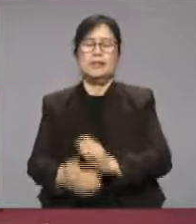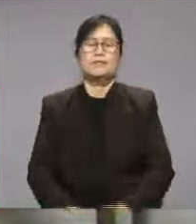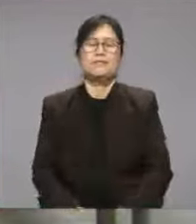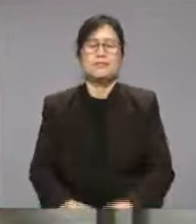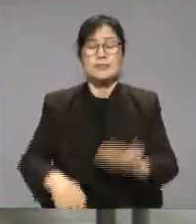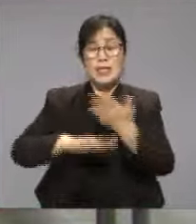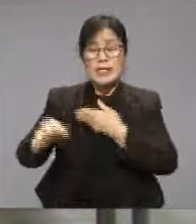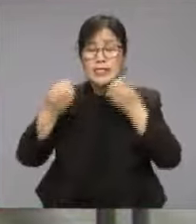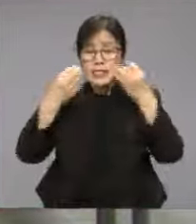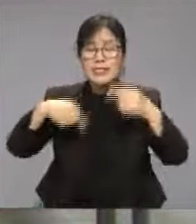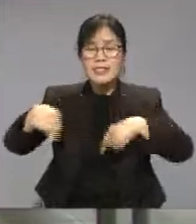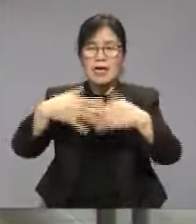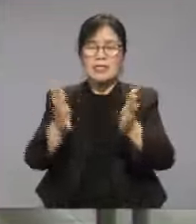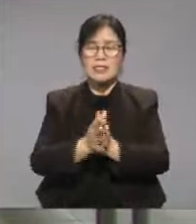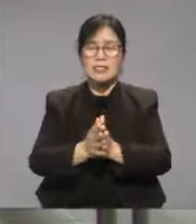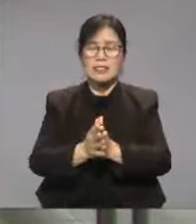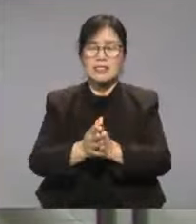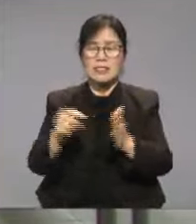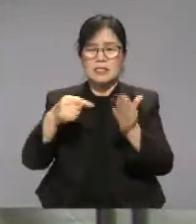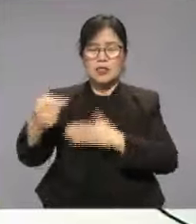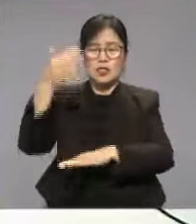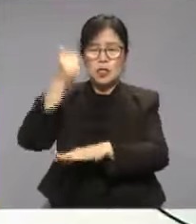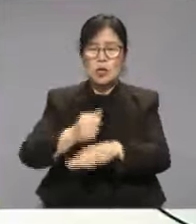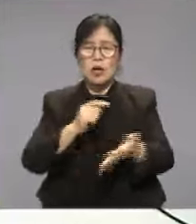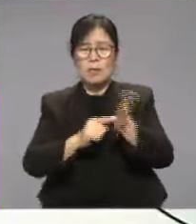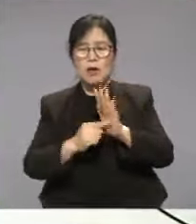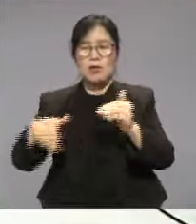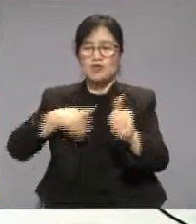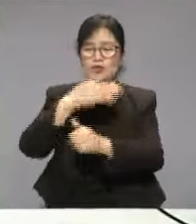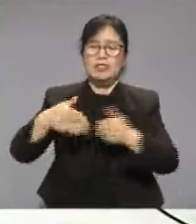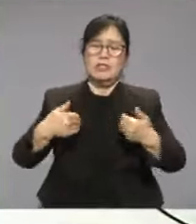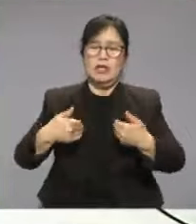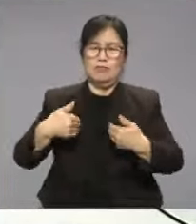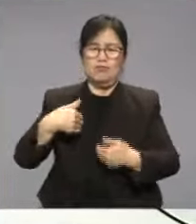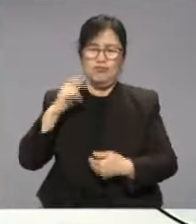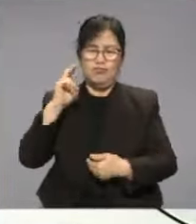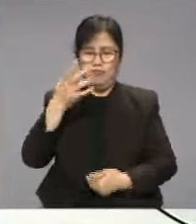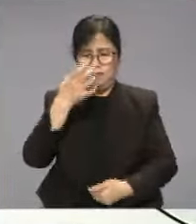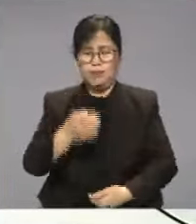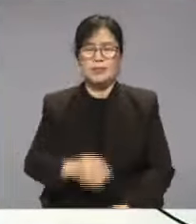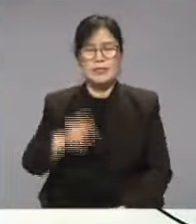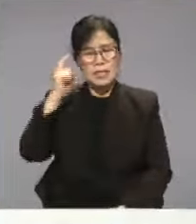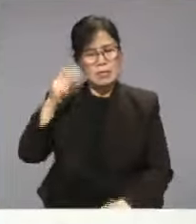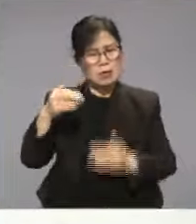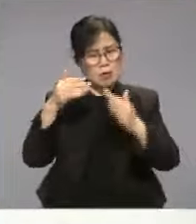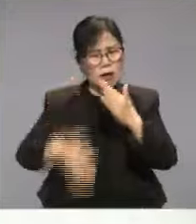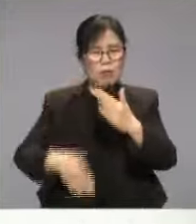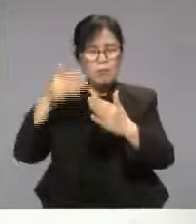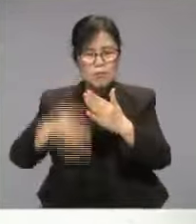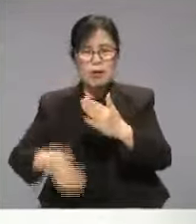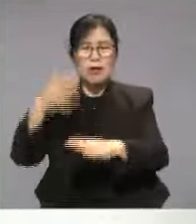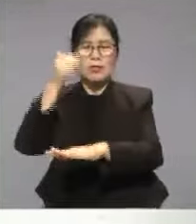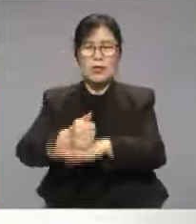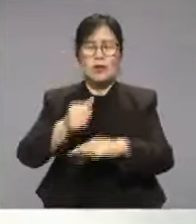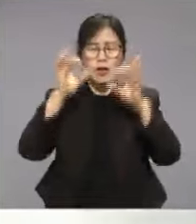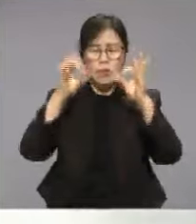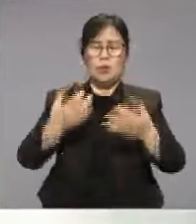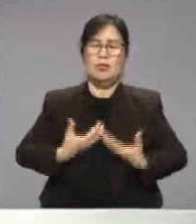다른 신당들은 출구조사 결과가 발표되자 무겁게 가라앉았습니다. 예상에 크게 못 미치는 출구조사 결과를